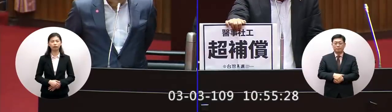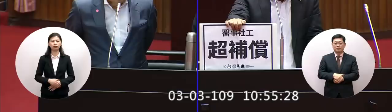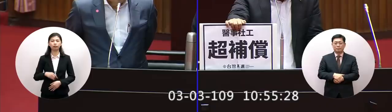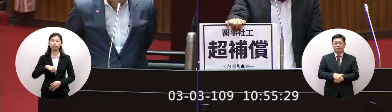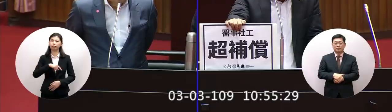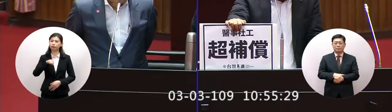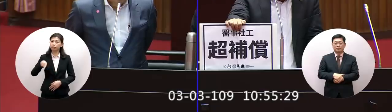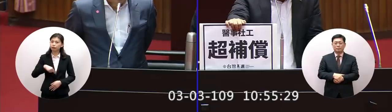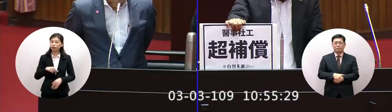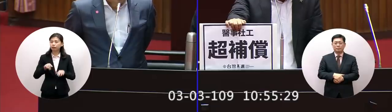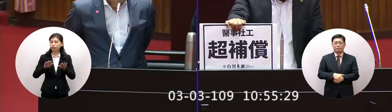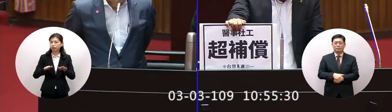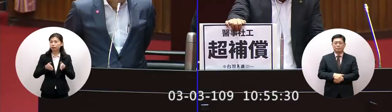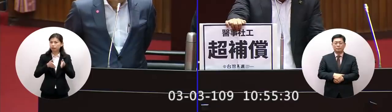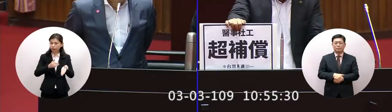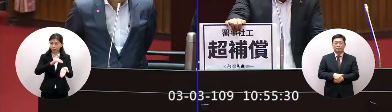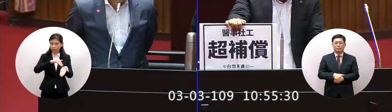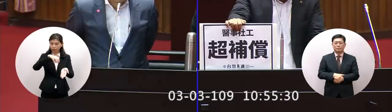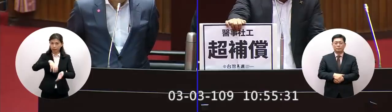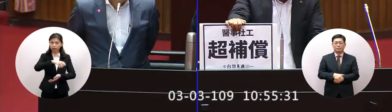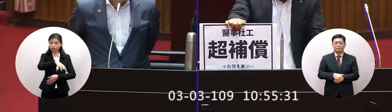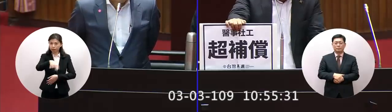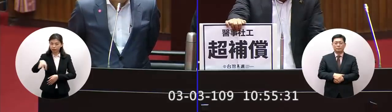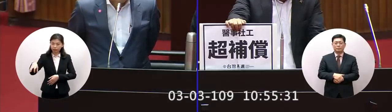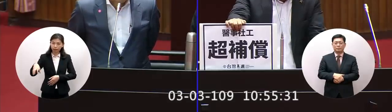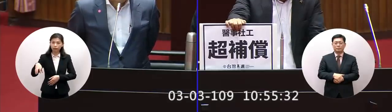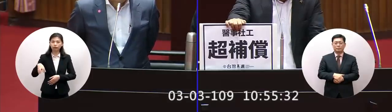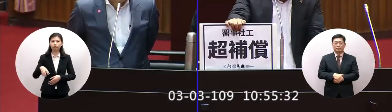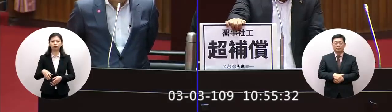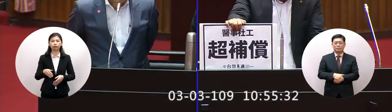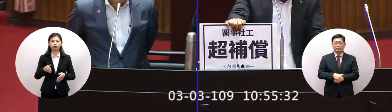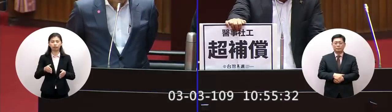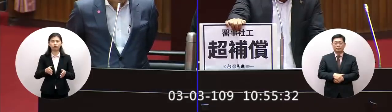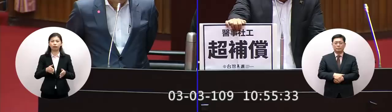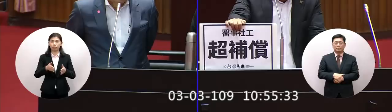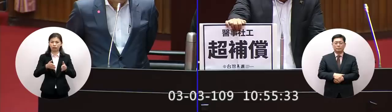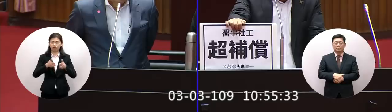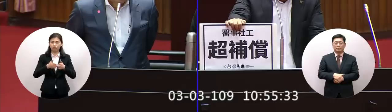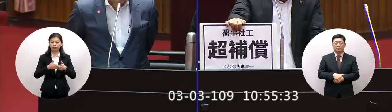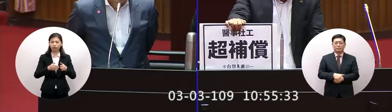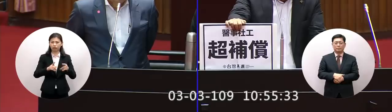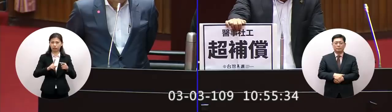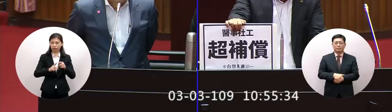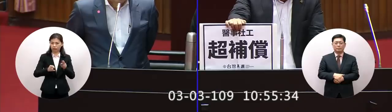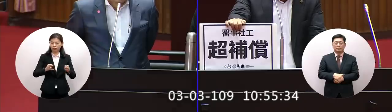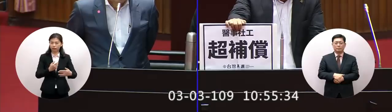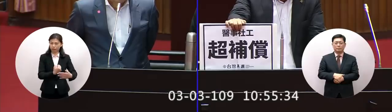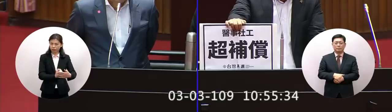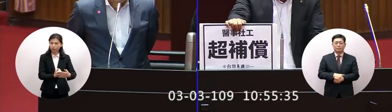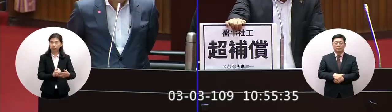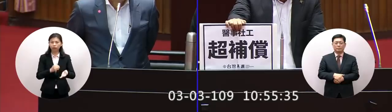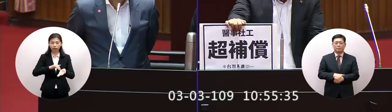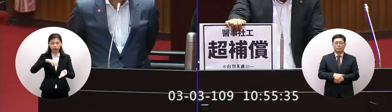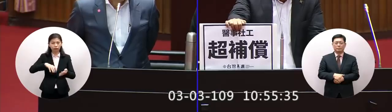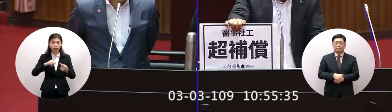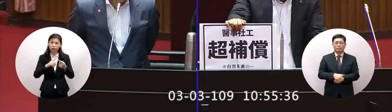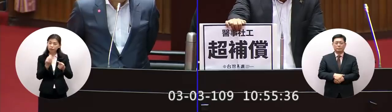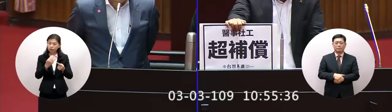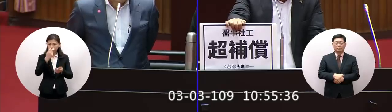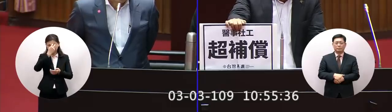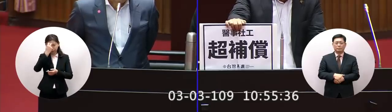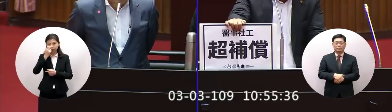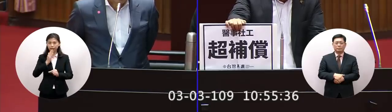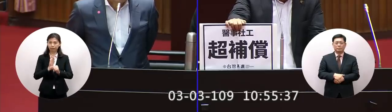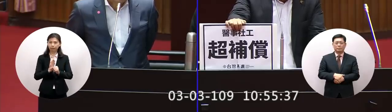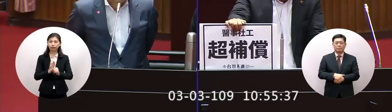我们现在对于医院哈相关需要做这个相关的补偿人员，我们现在请医院全面在清查中，好，